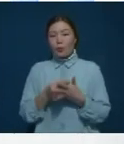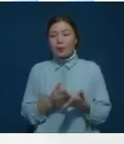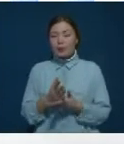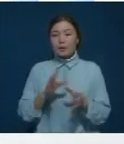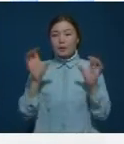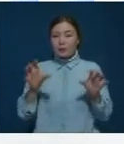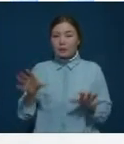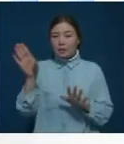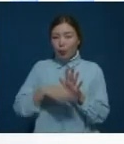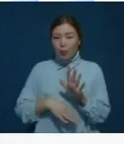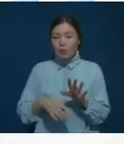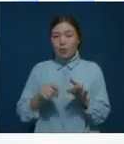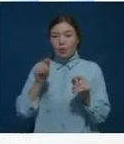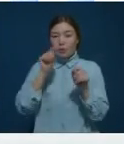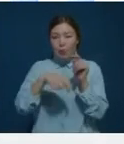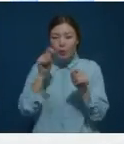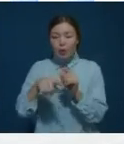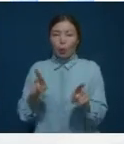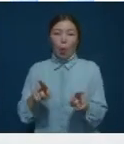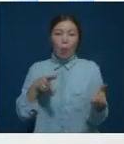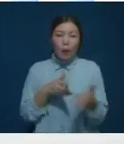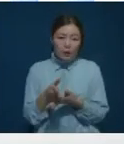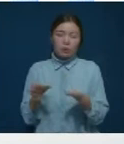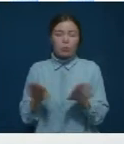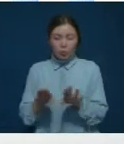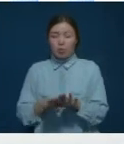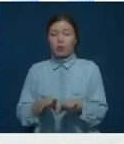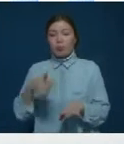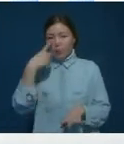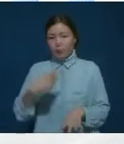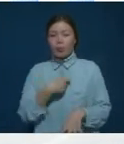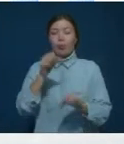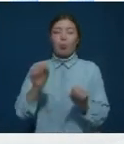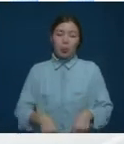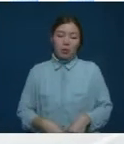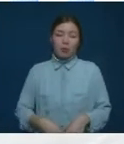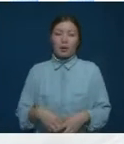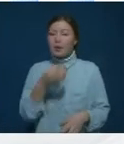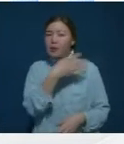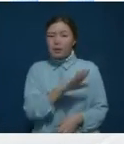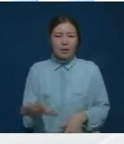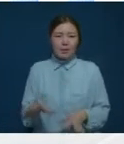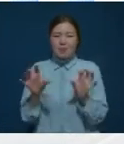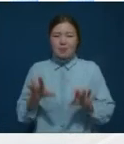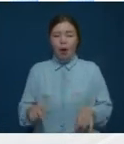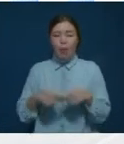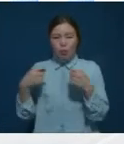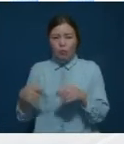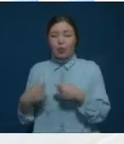қызмет бір жерде тексеру жасап атса, ол туралы да жаңағы телефонда бере. Кез келген заң